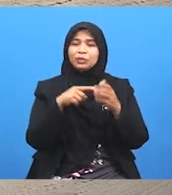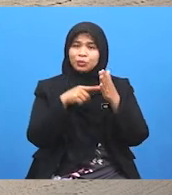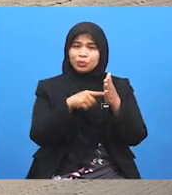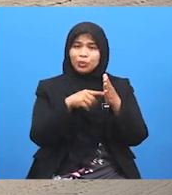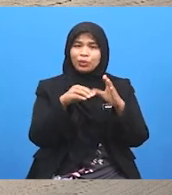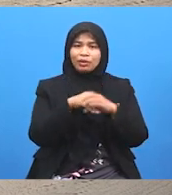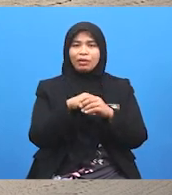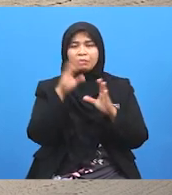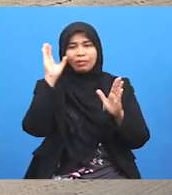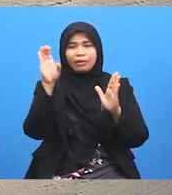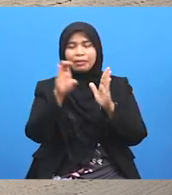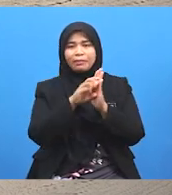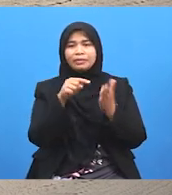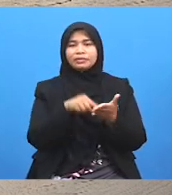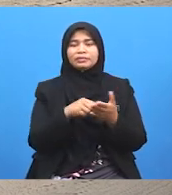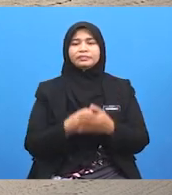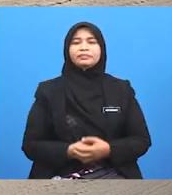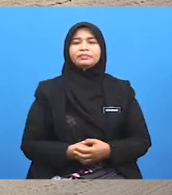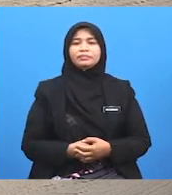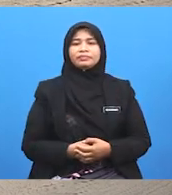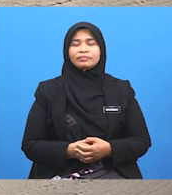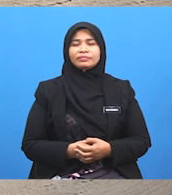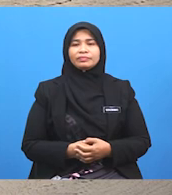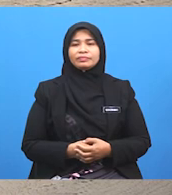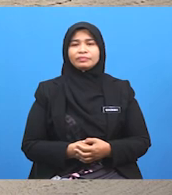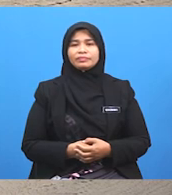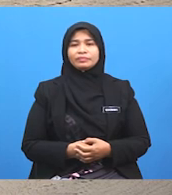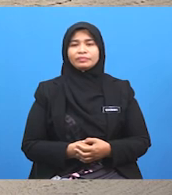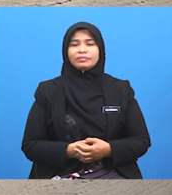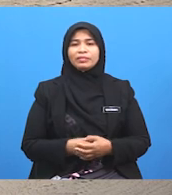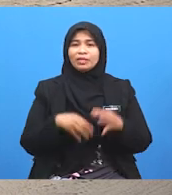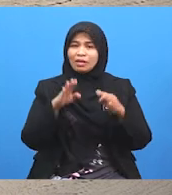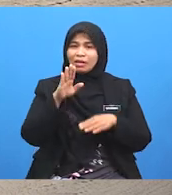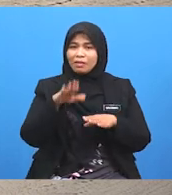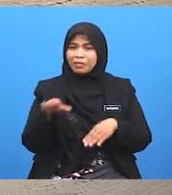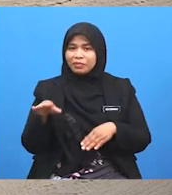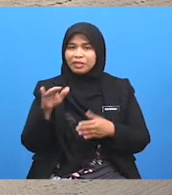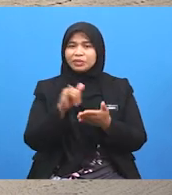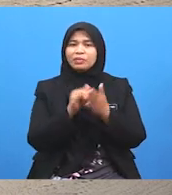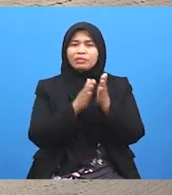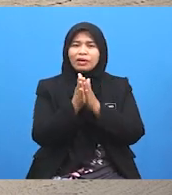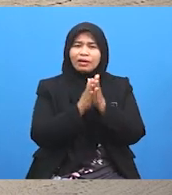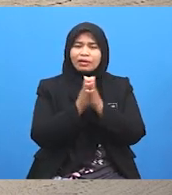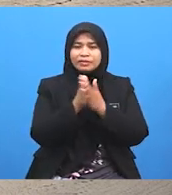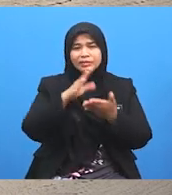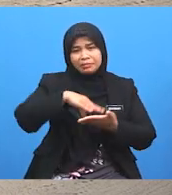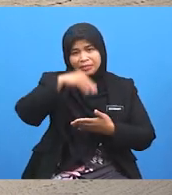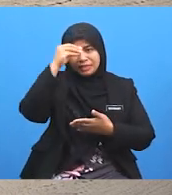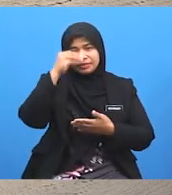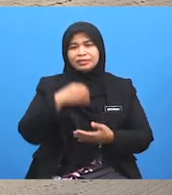ini? Biar saya cuba, cikgu. Budak itu rajin belajar,